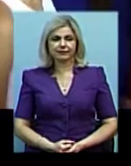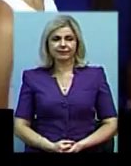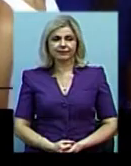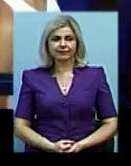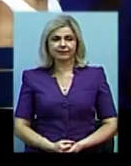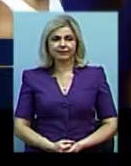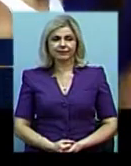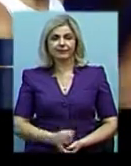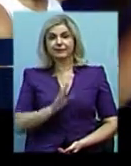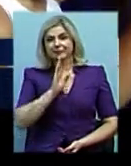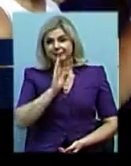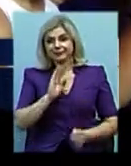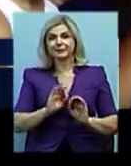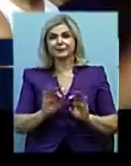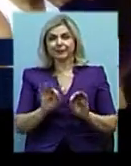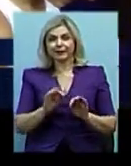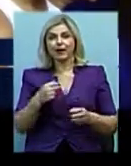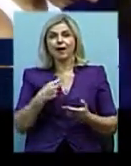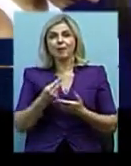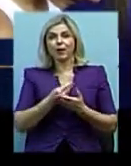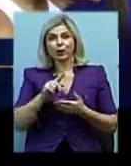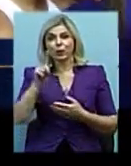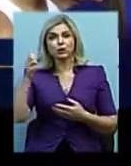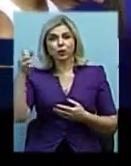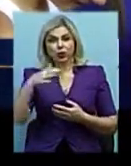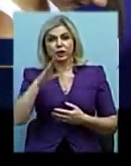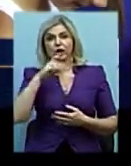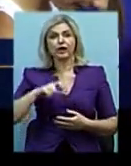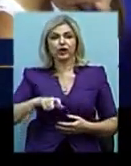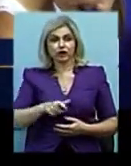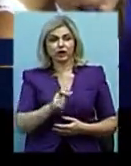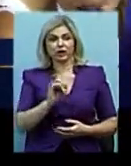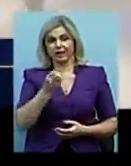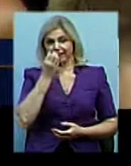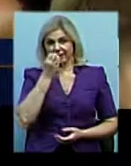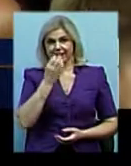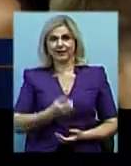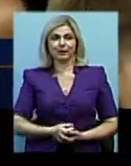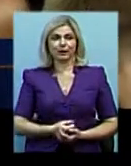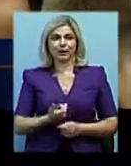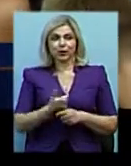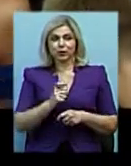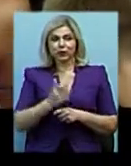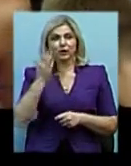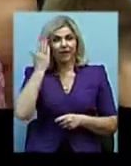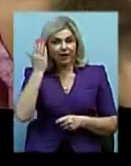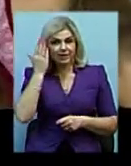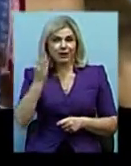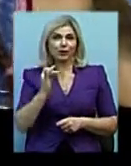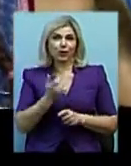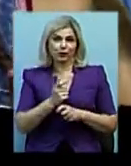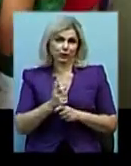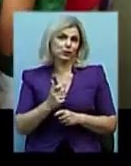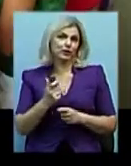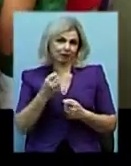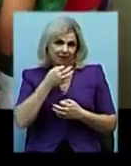Я малюю дай, будь ласка, сонечко, річку і квіти. Це дуже весело і дуже